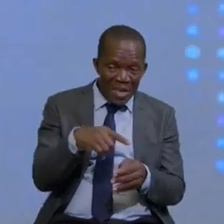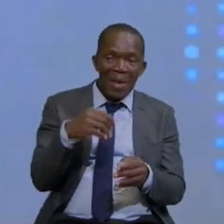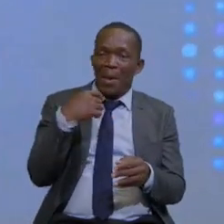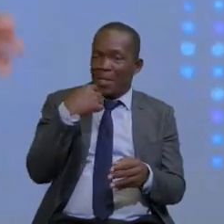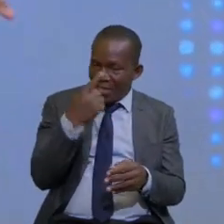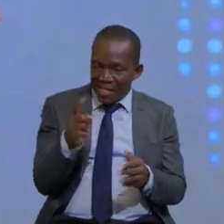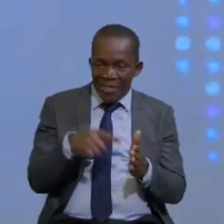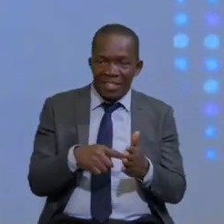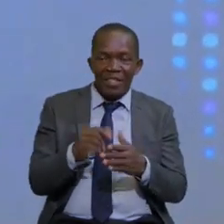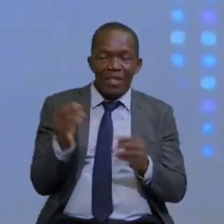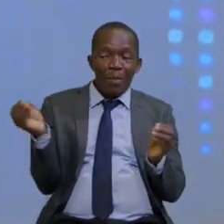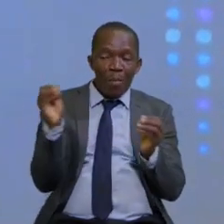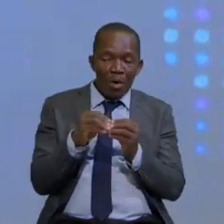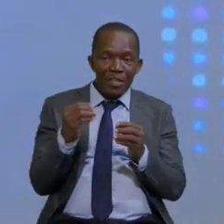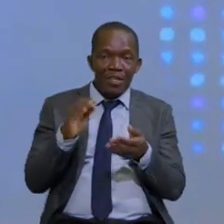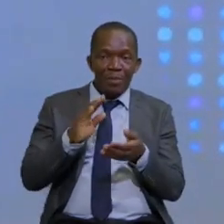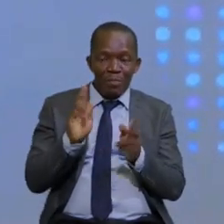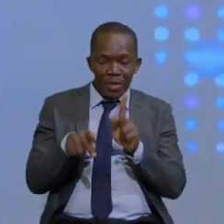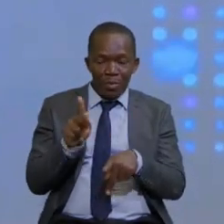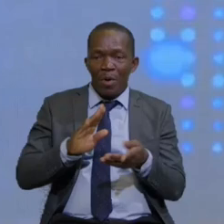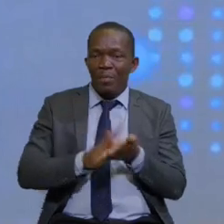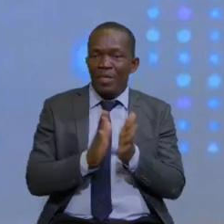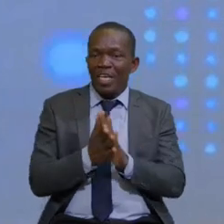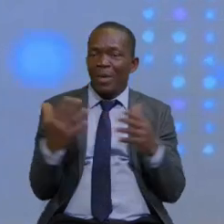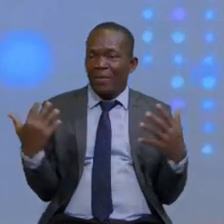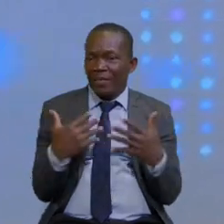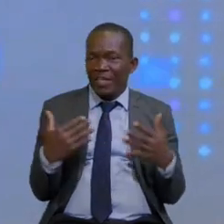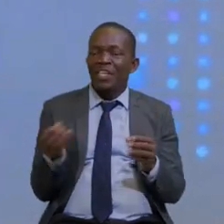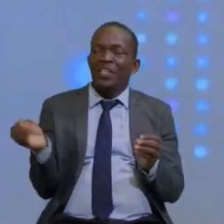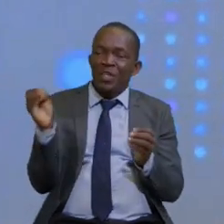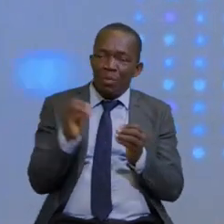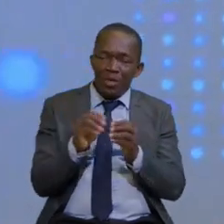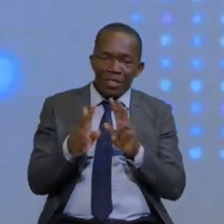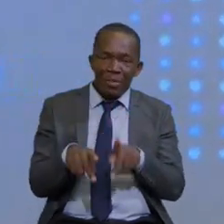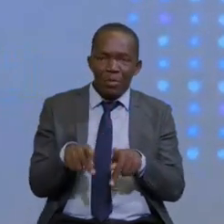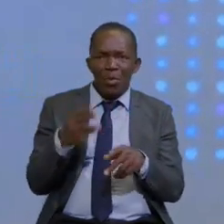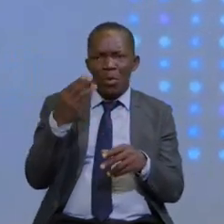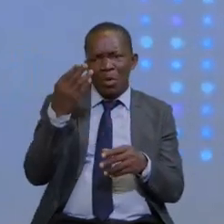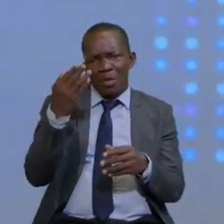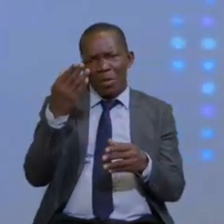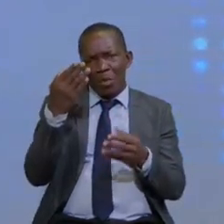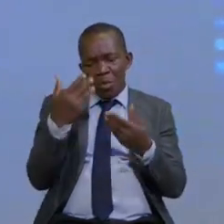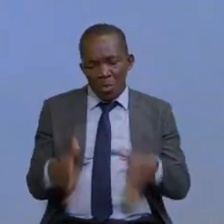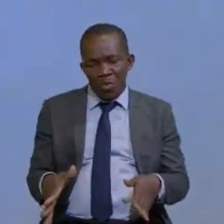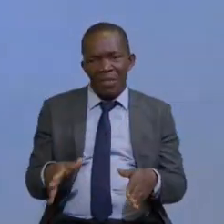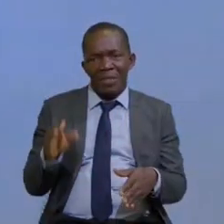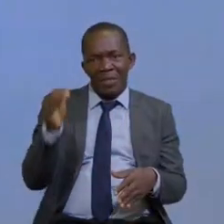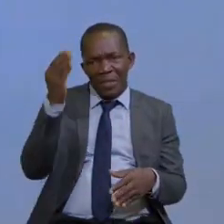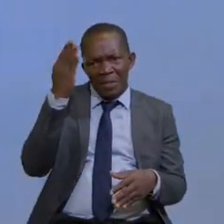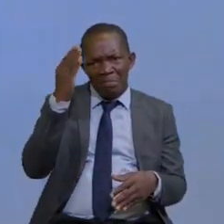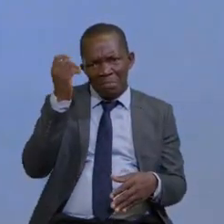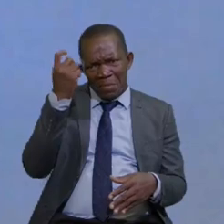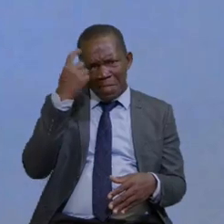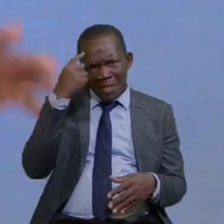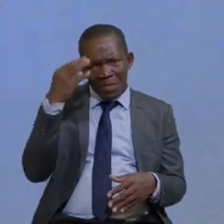sens et leur compréhension que le Jésus que nous adorons, le Jésus que nous servons est le Jésus qui